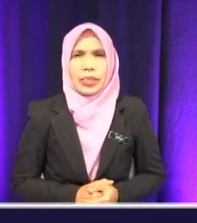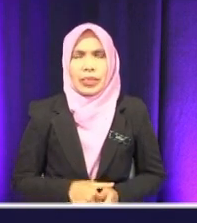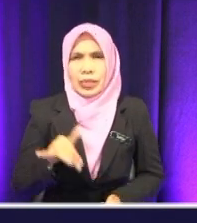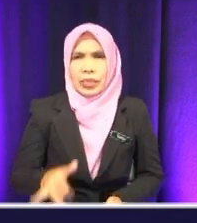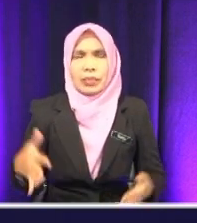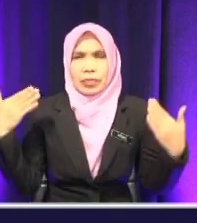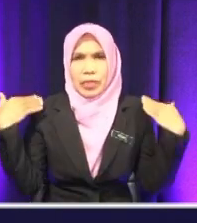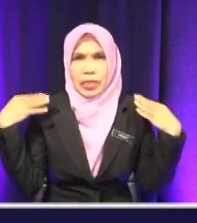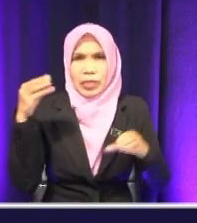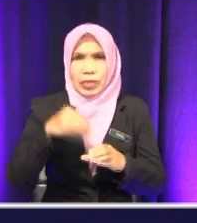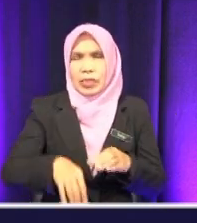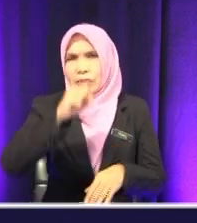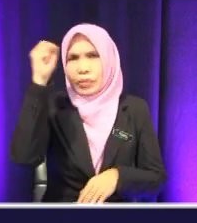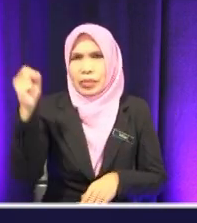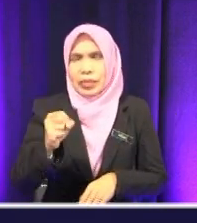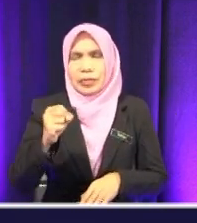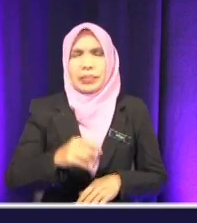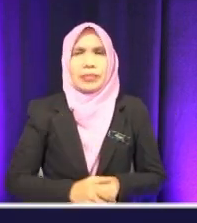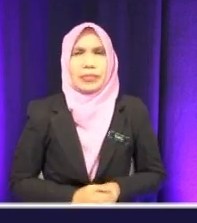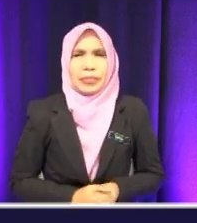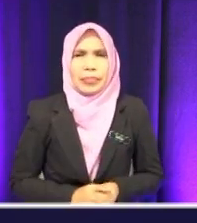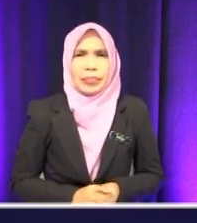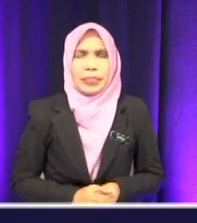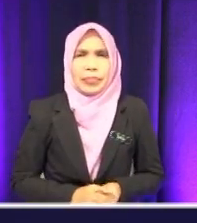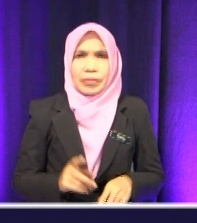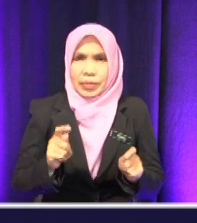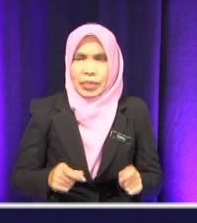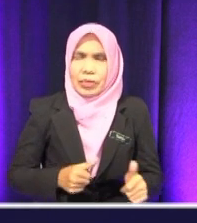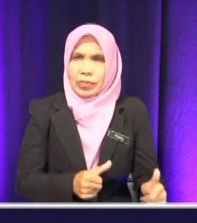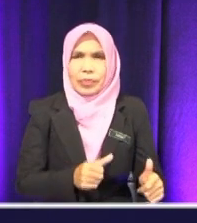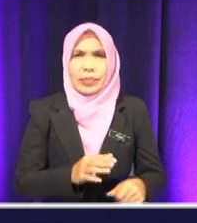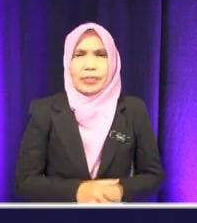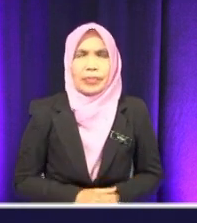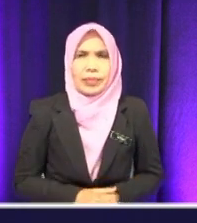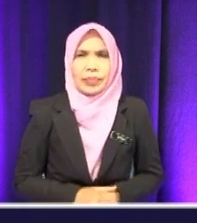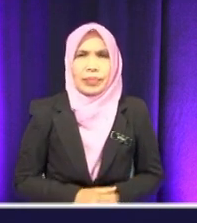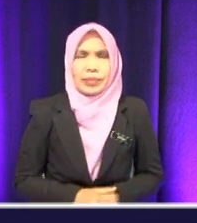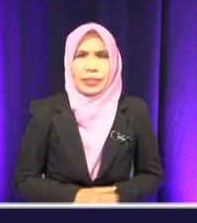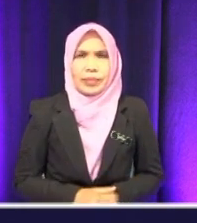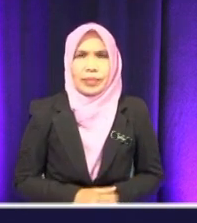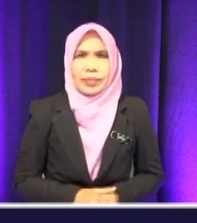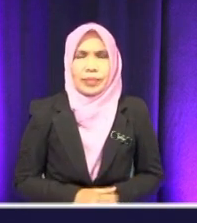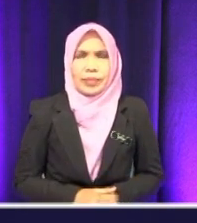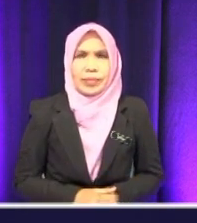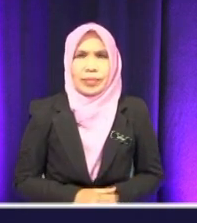soal lain Nah kalau huruf besar huruf besar huruf kecil huruf kecil ada undersco Oke jadi contoh